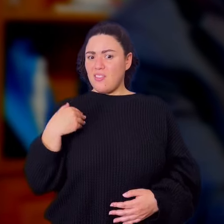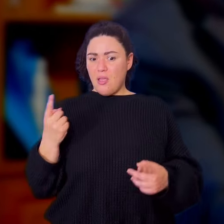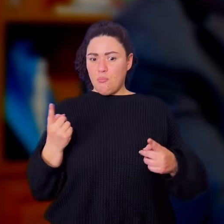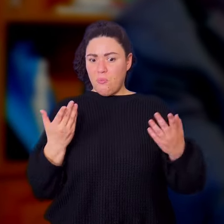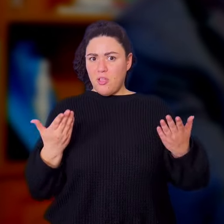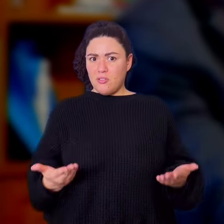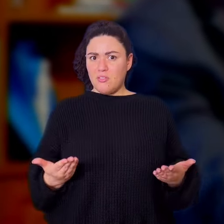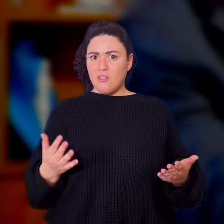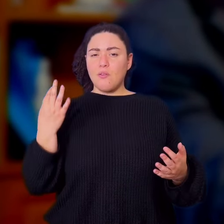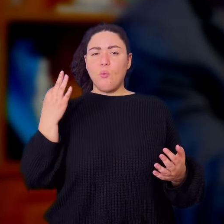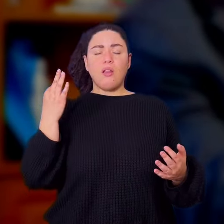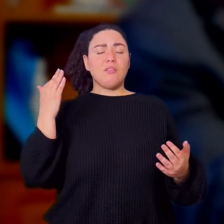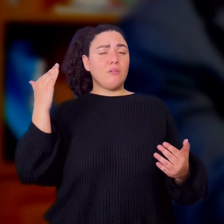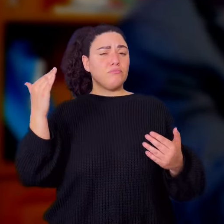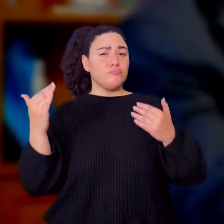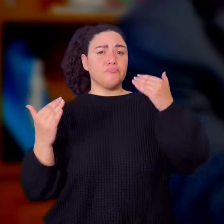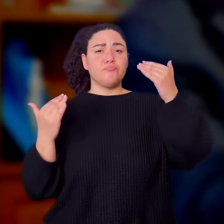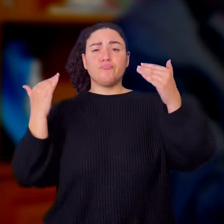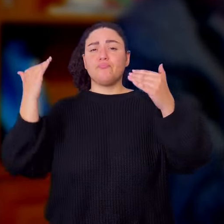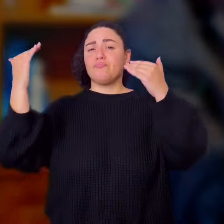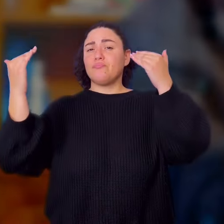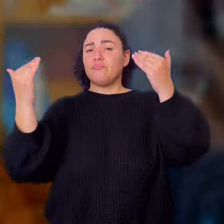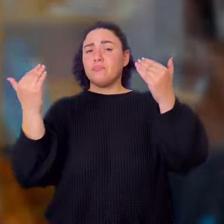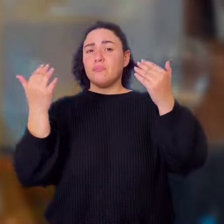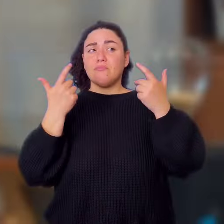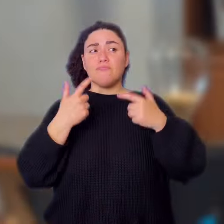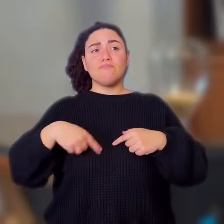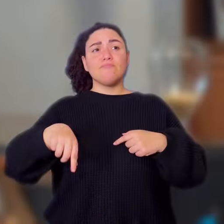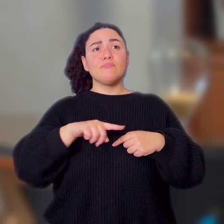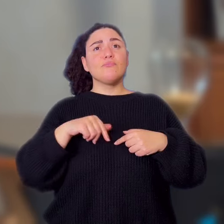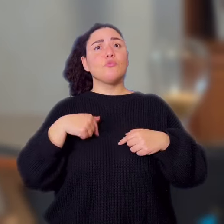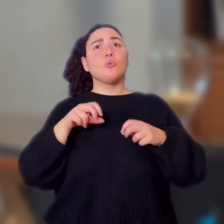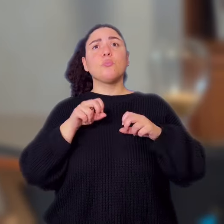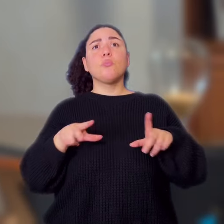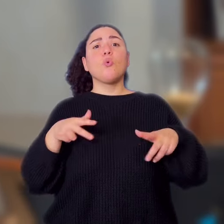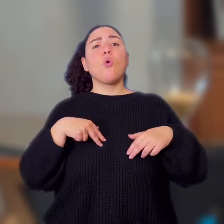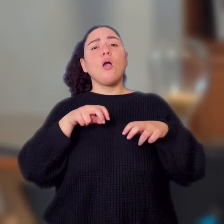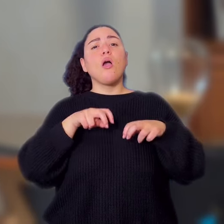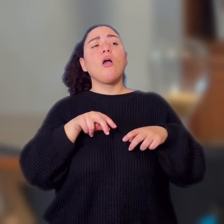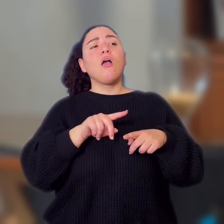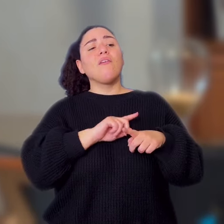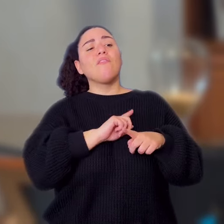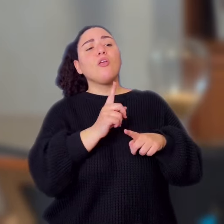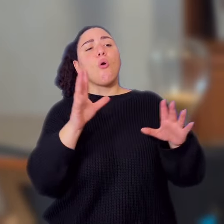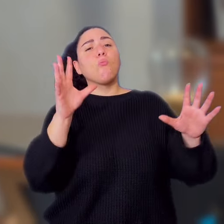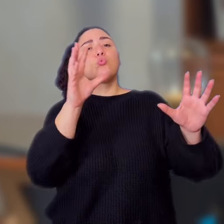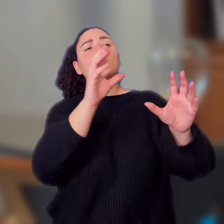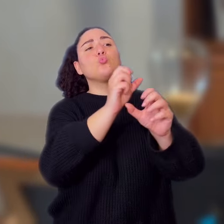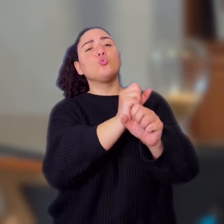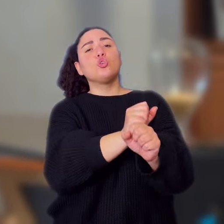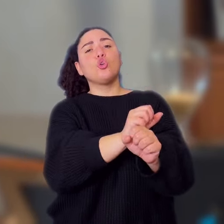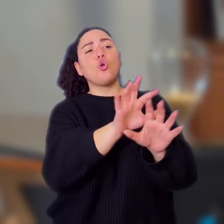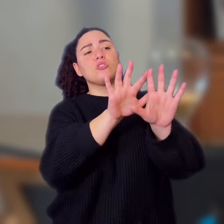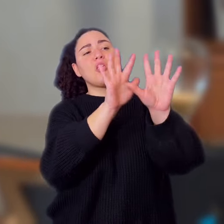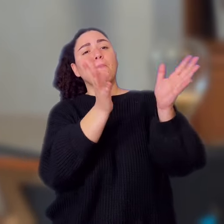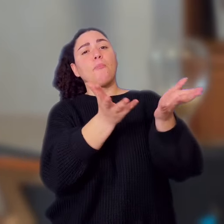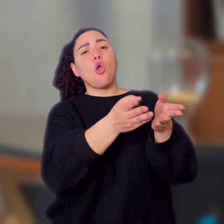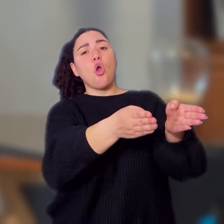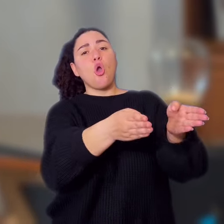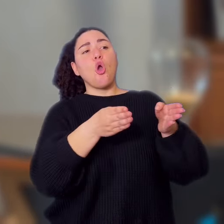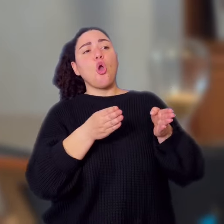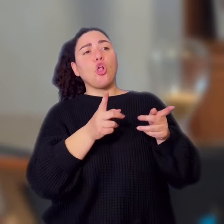attuale della nostra vita cambia perché non siamo più in cammino verso un Sepolcro Non siamo più